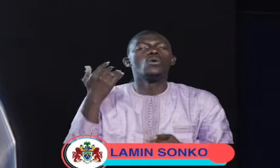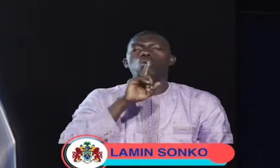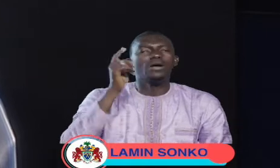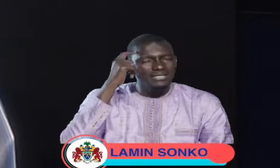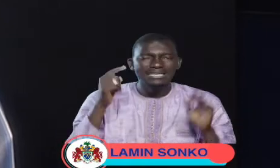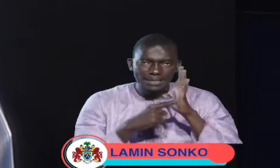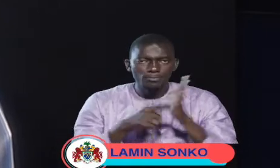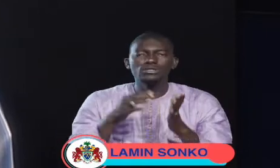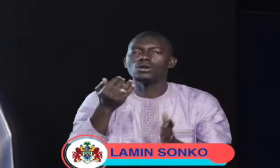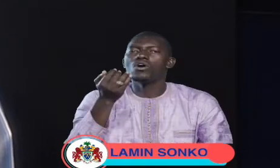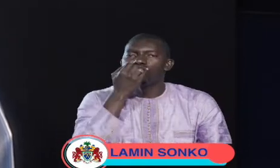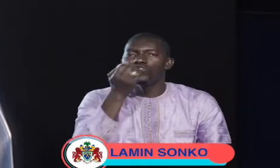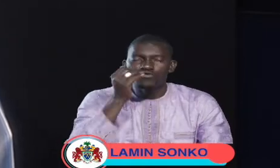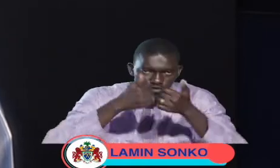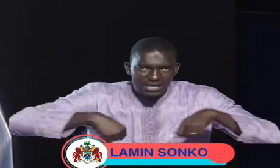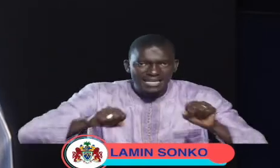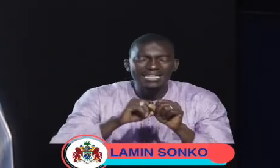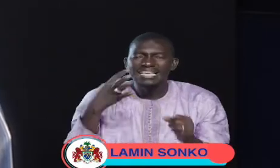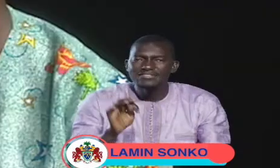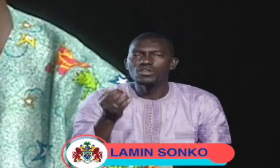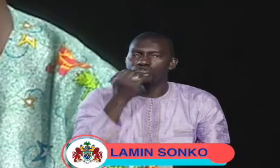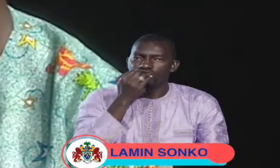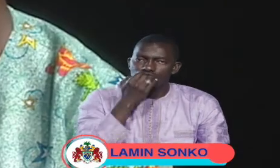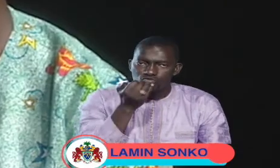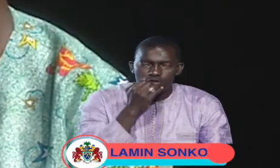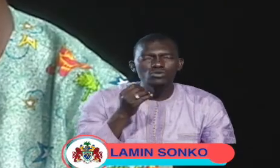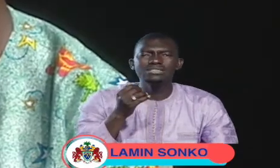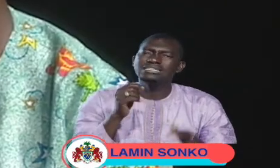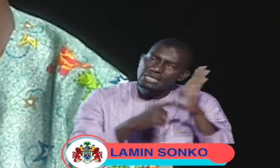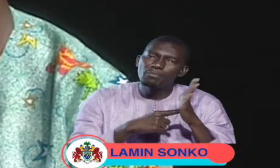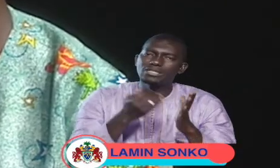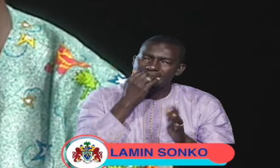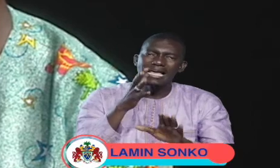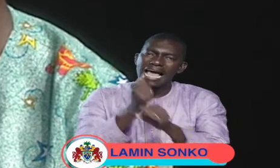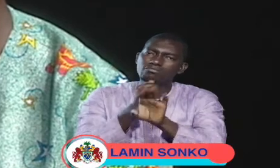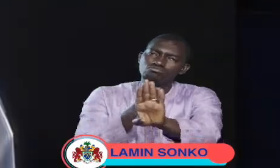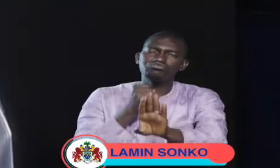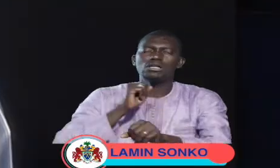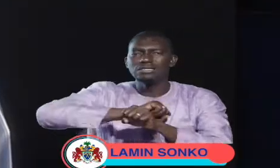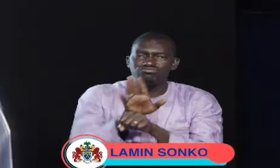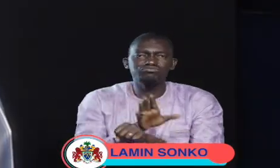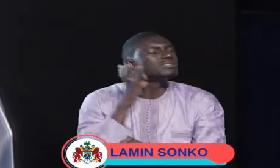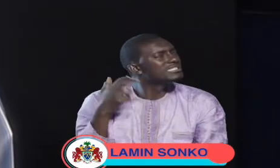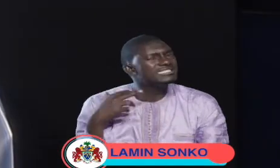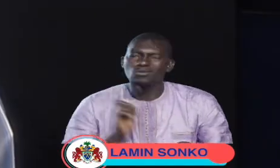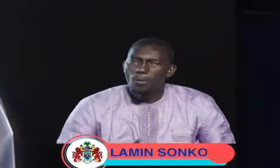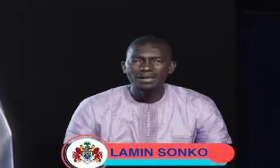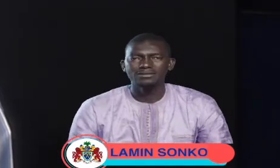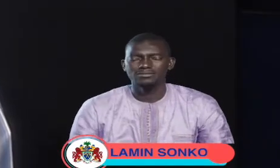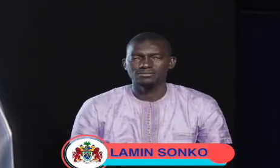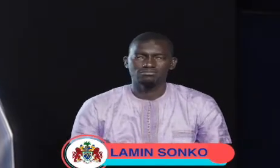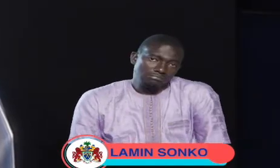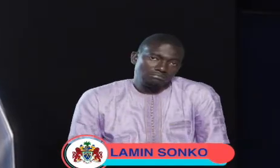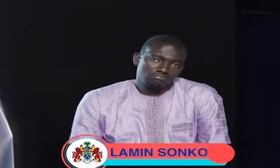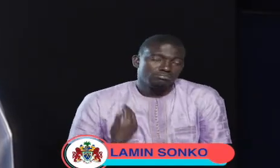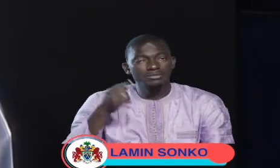o so ko leke do so abe febar nga leka da nga werr biko bo tam dega nañ gis nañ that kind of information you know going viral ñu